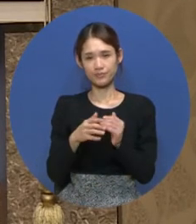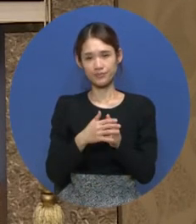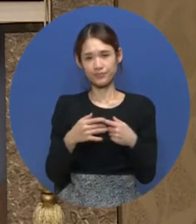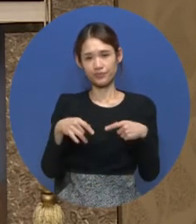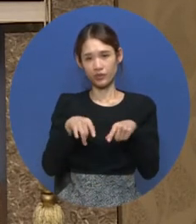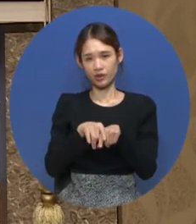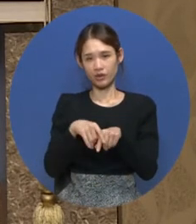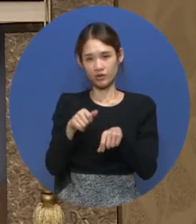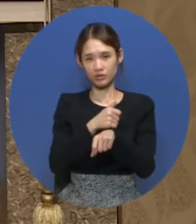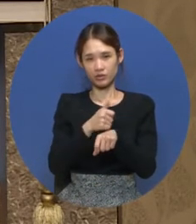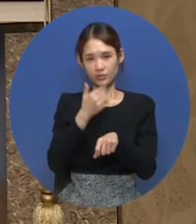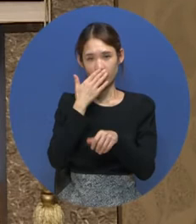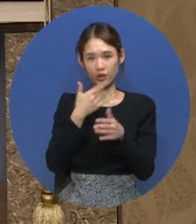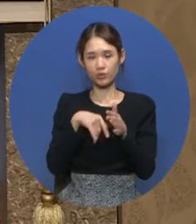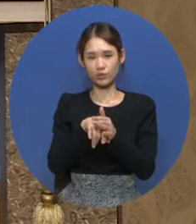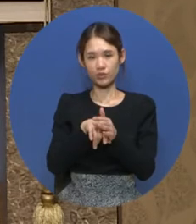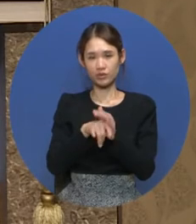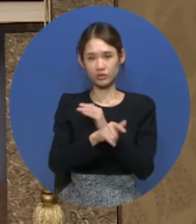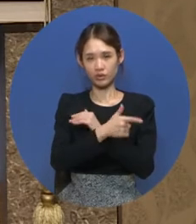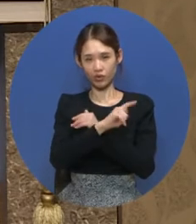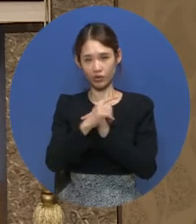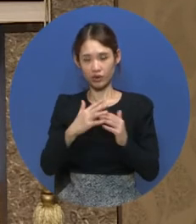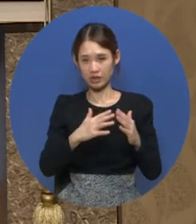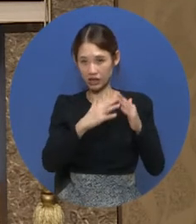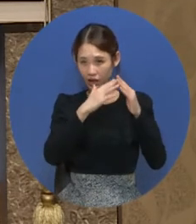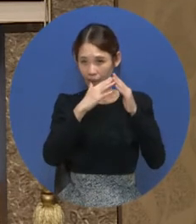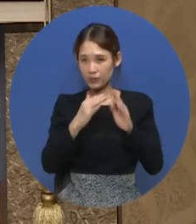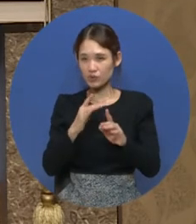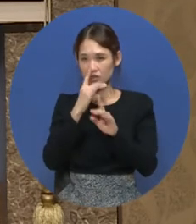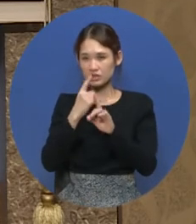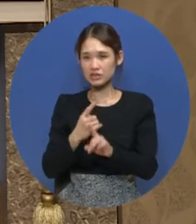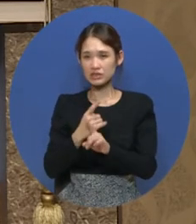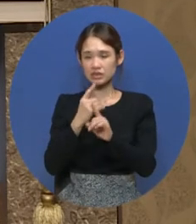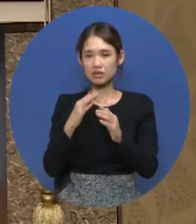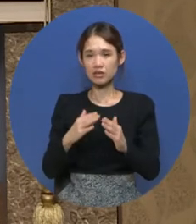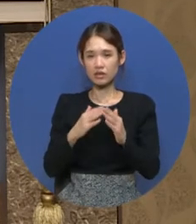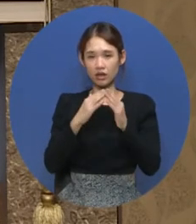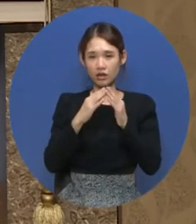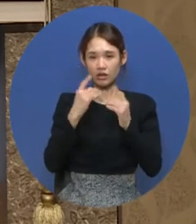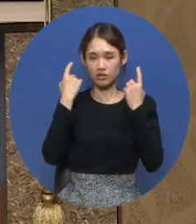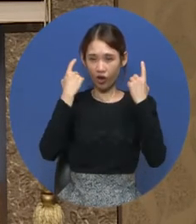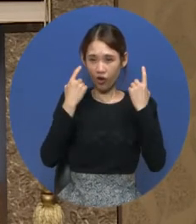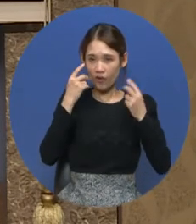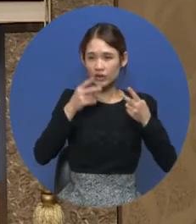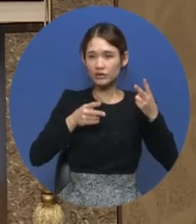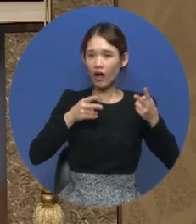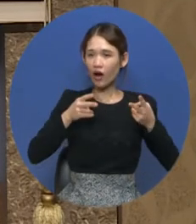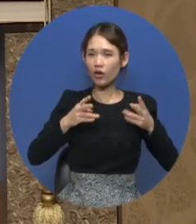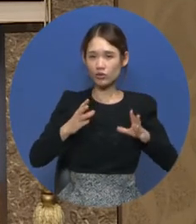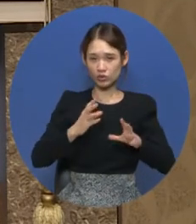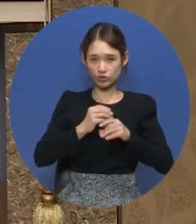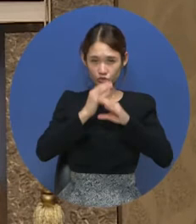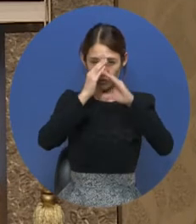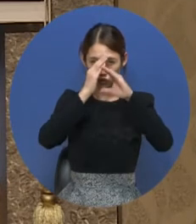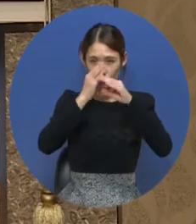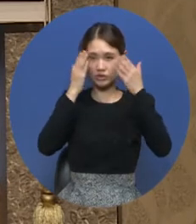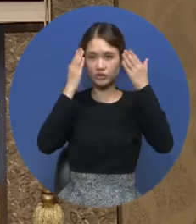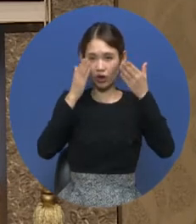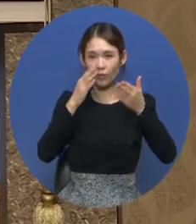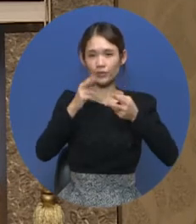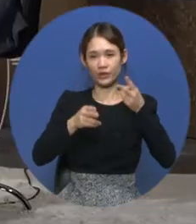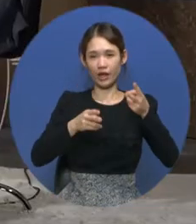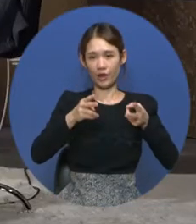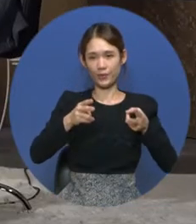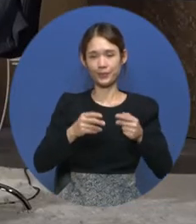함께 할 수 있는 여러 가지 캠프 힐링캠프 라든지 그러 와 여행 사업 그런것을 우리가 중점적으로 좀 존재하고 있습니다